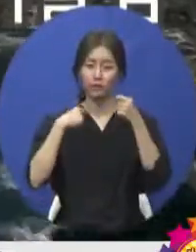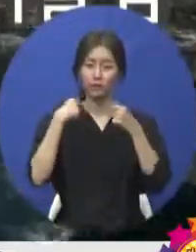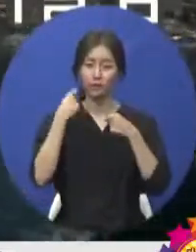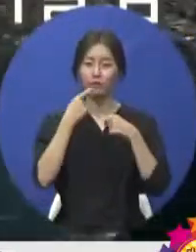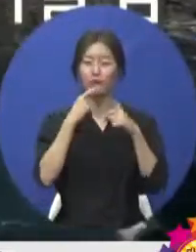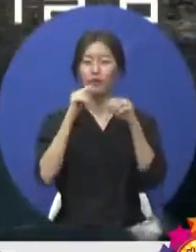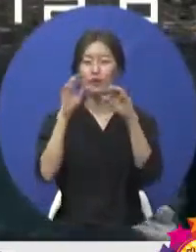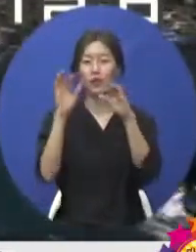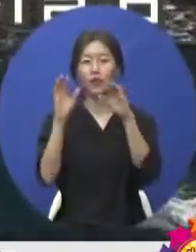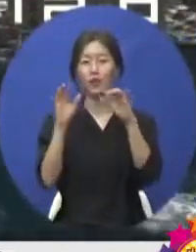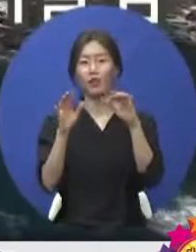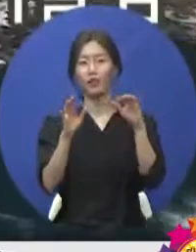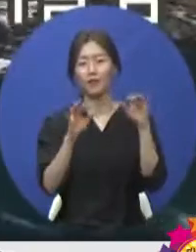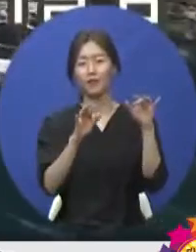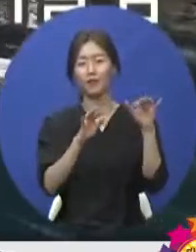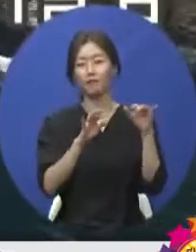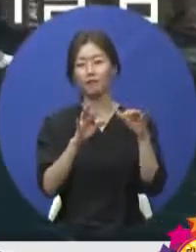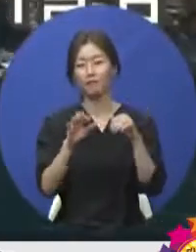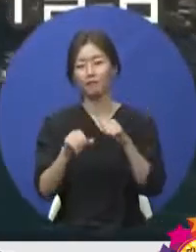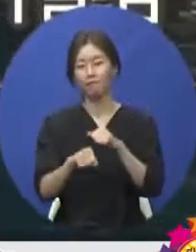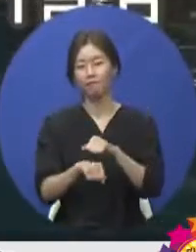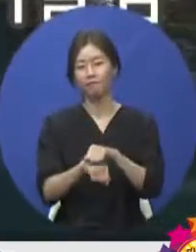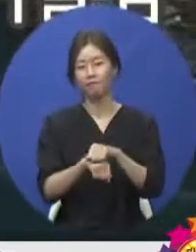눈물 눈에도